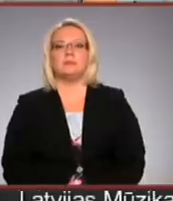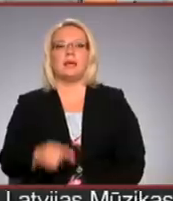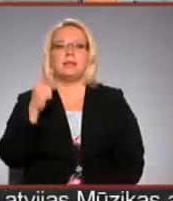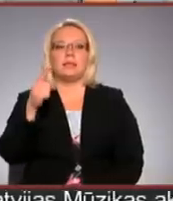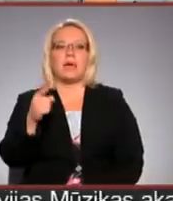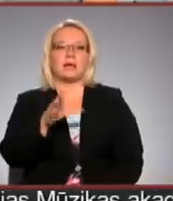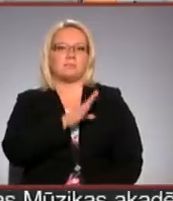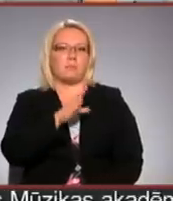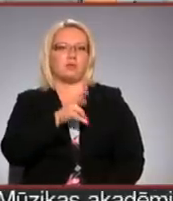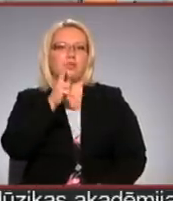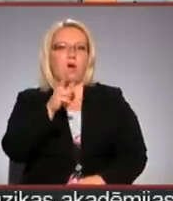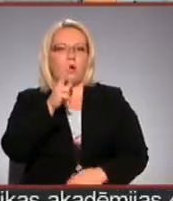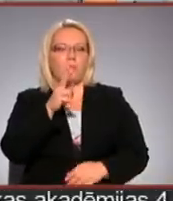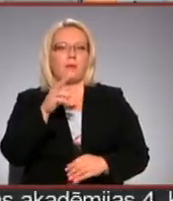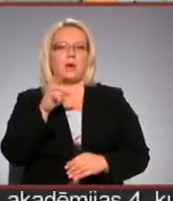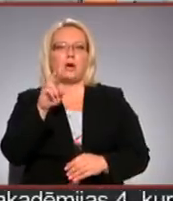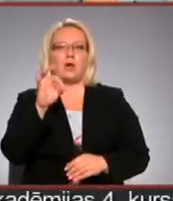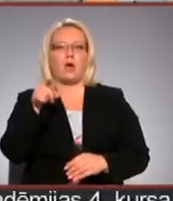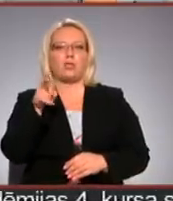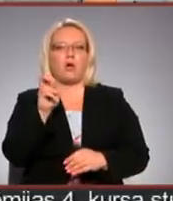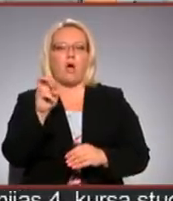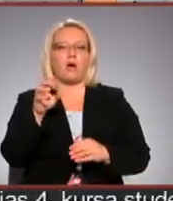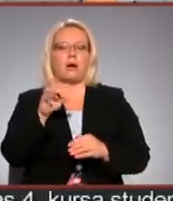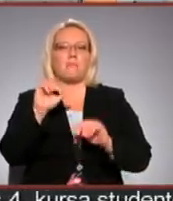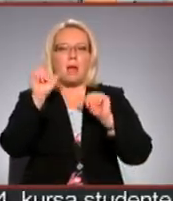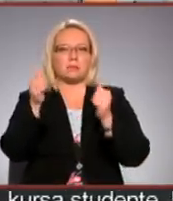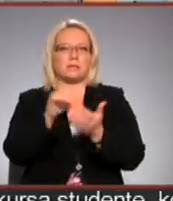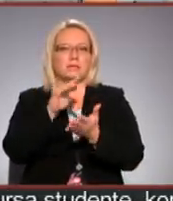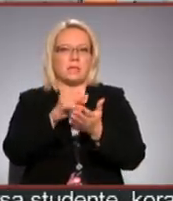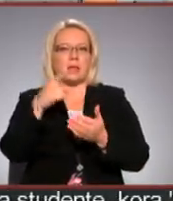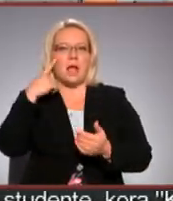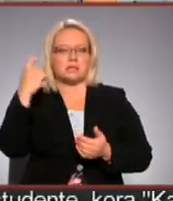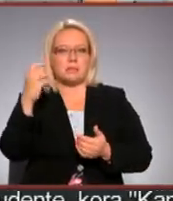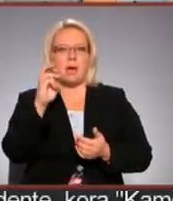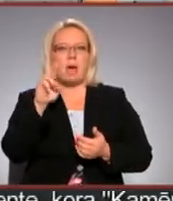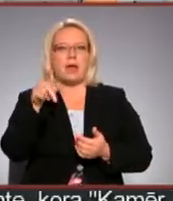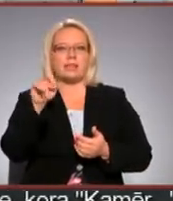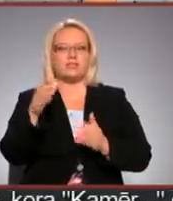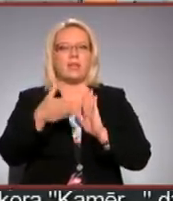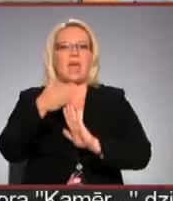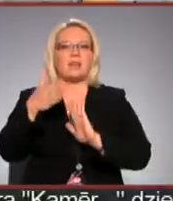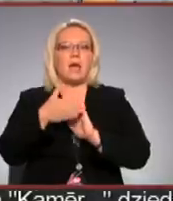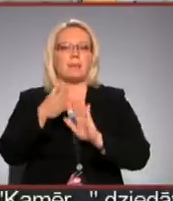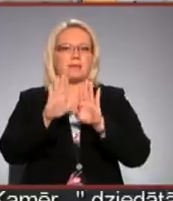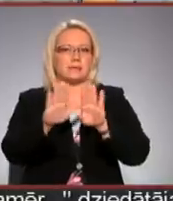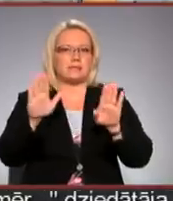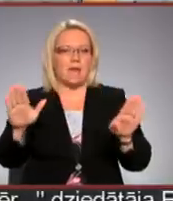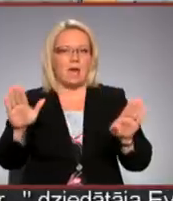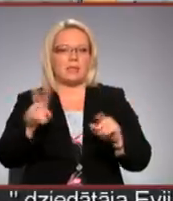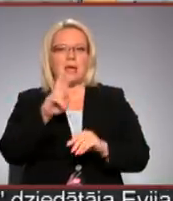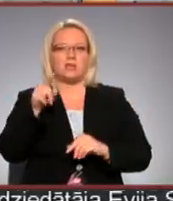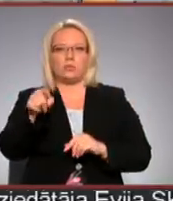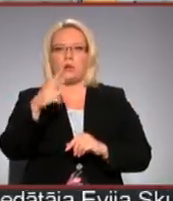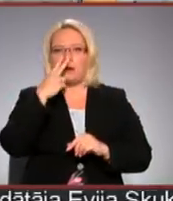Tie no jums, kas pabijuši Daugavpils Marka Rotko laikmetīgās mākslas centrā, atminaties Pētera Martinsona keramikas izstāde ekspozīcija, kas